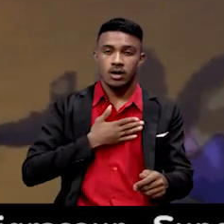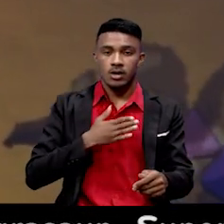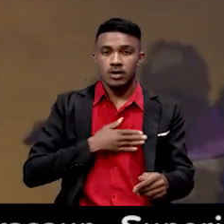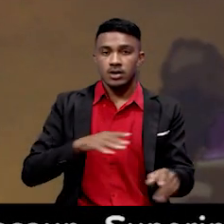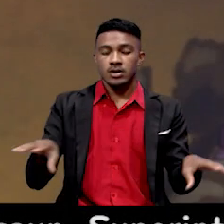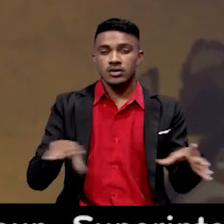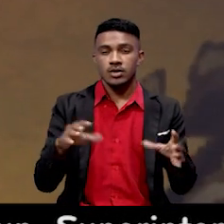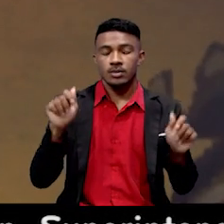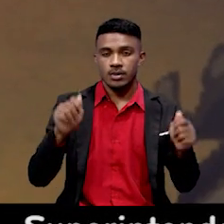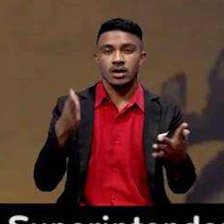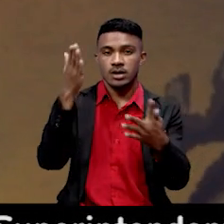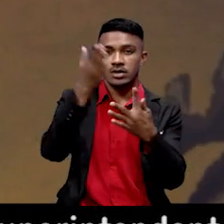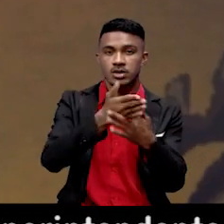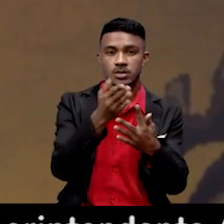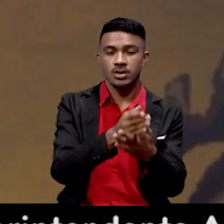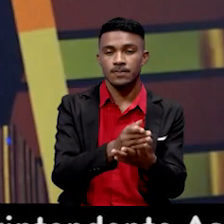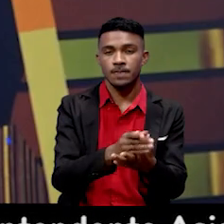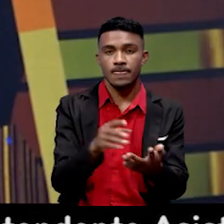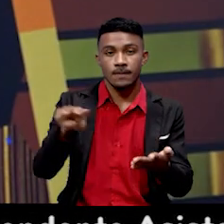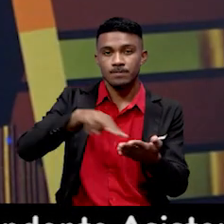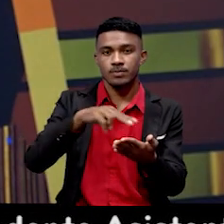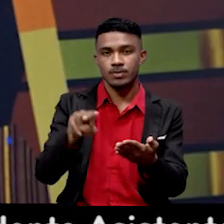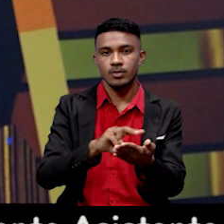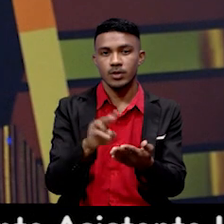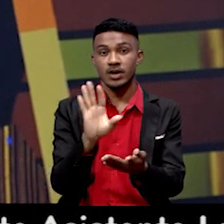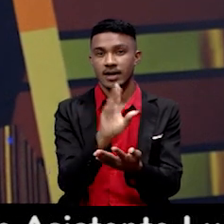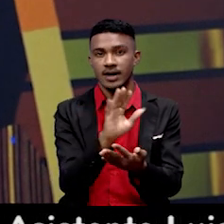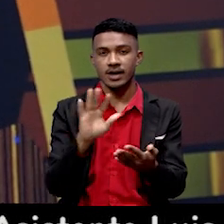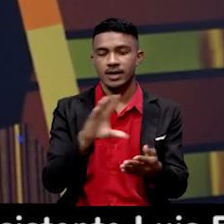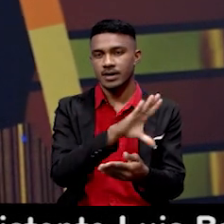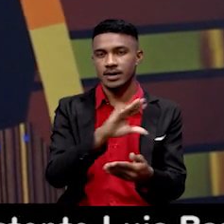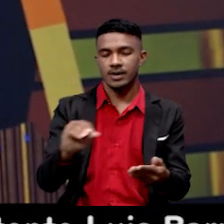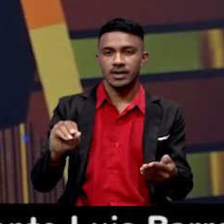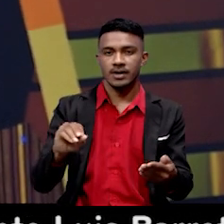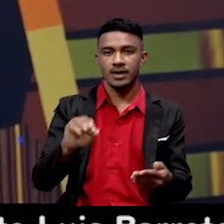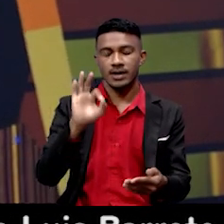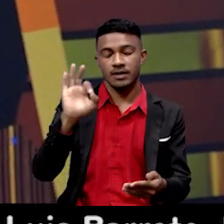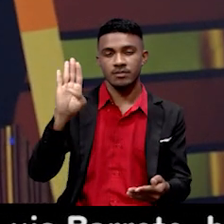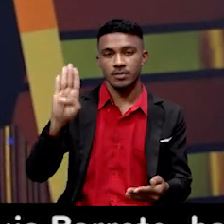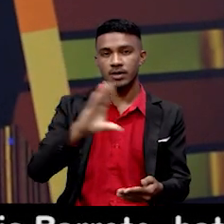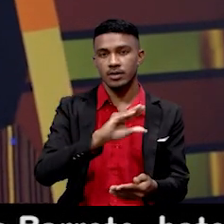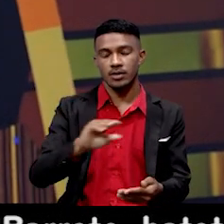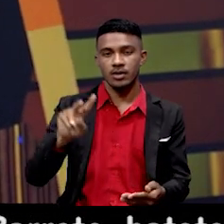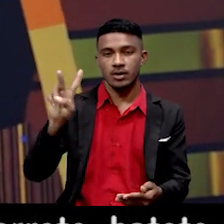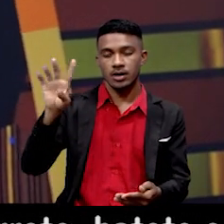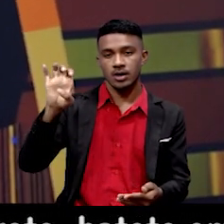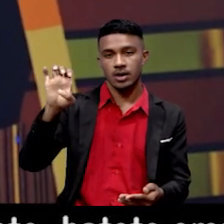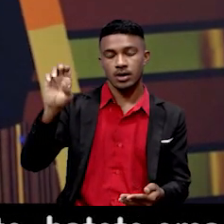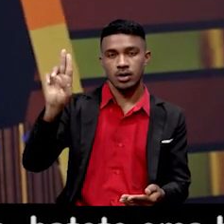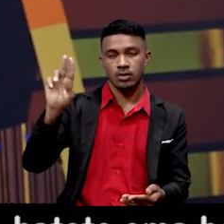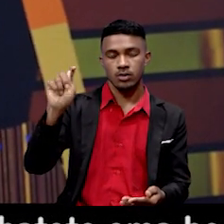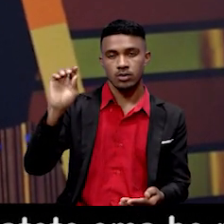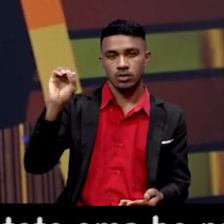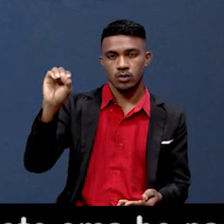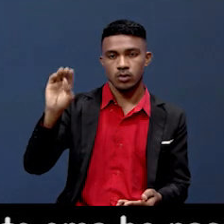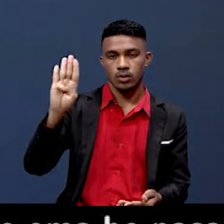lebih asis ya kuno abonai kat itu ya YouTube ya Facebook ya Twitter ya bla bla. Barak liu harus soyan bah tambah. Ida nih masanya